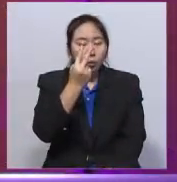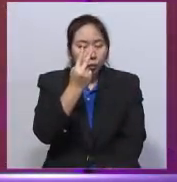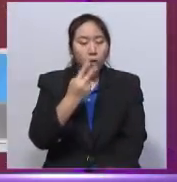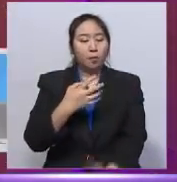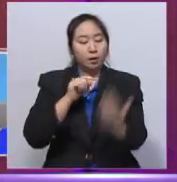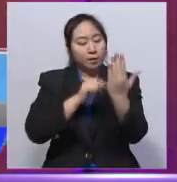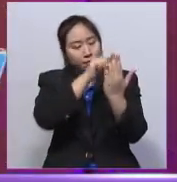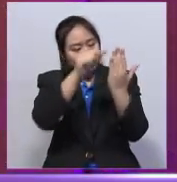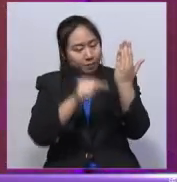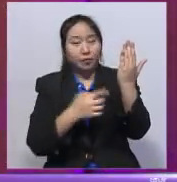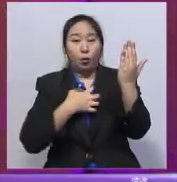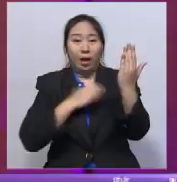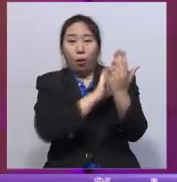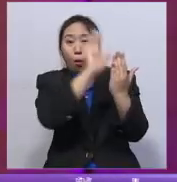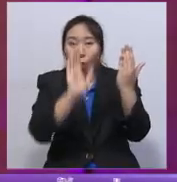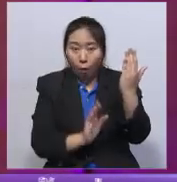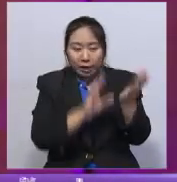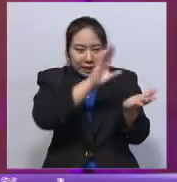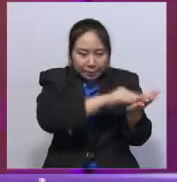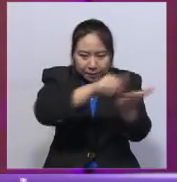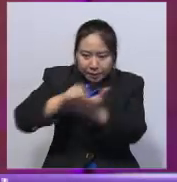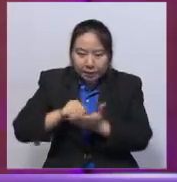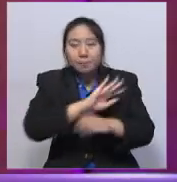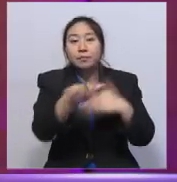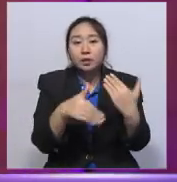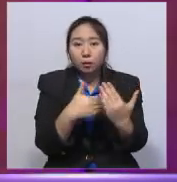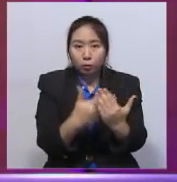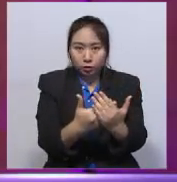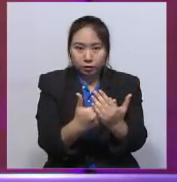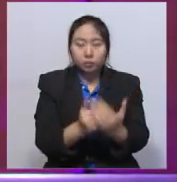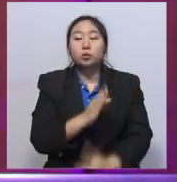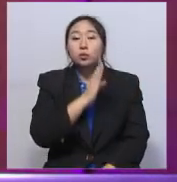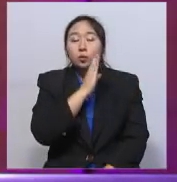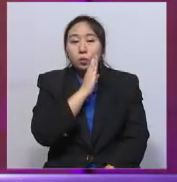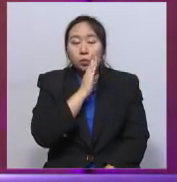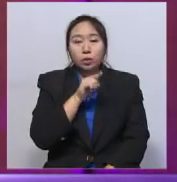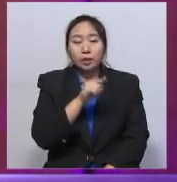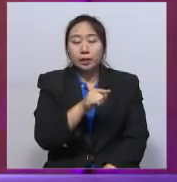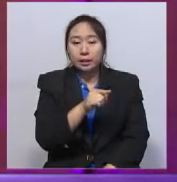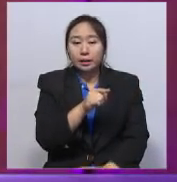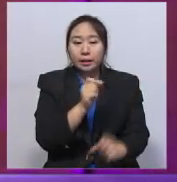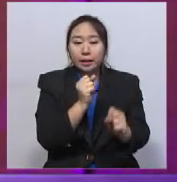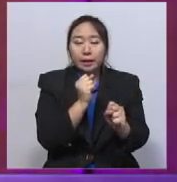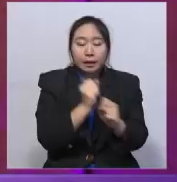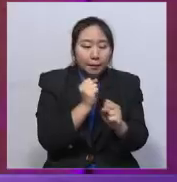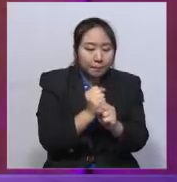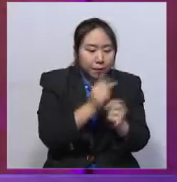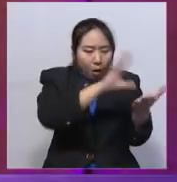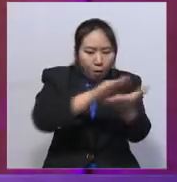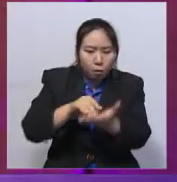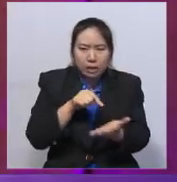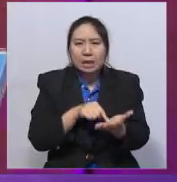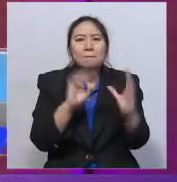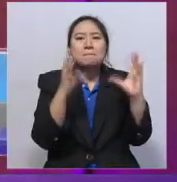ที่ต้องเก็บรวบรวมข้อมูลทั้งหมดนะครับเพราะนั้นถ้าเราไม่ใช้ขึ้นมาไม่มีข้อมูลเหล่านี้มาบริห